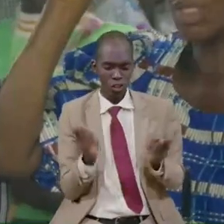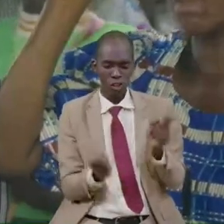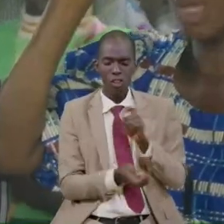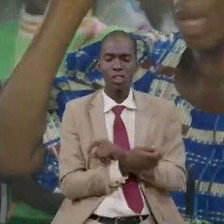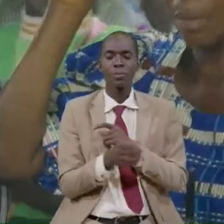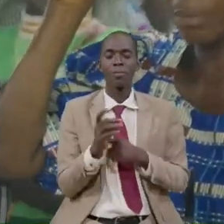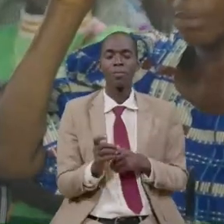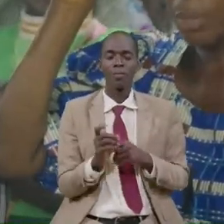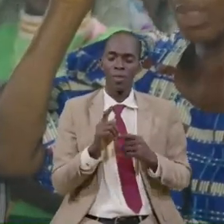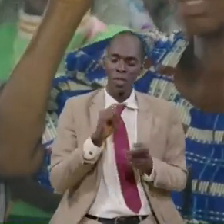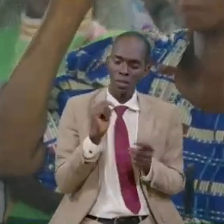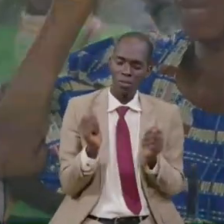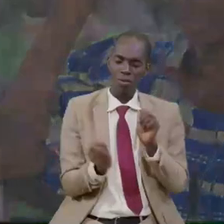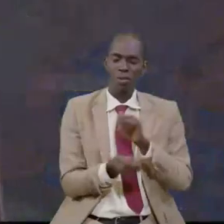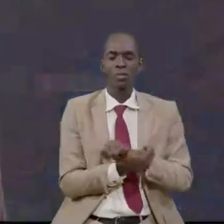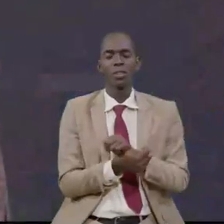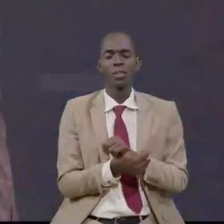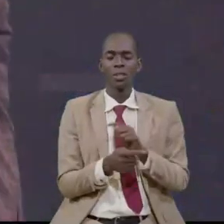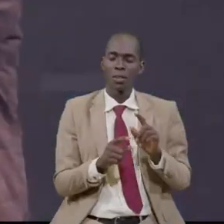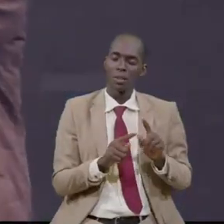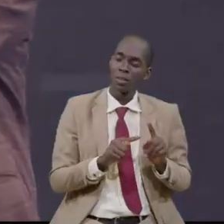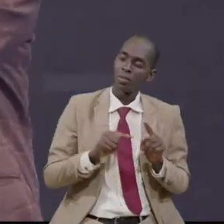changée, transformée, transférée,